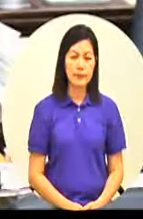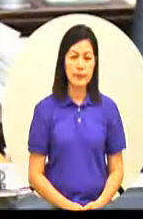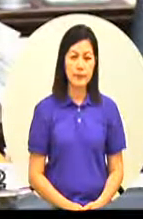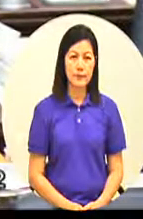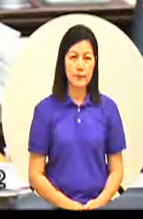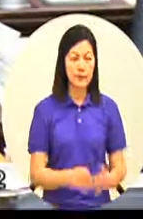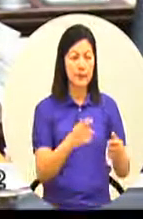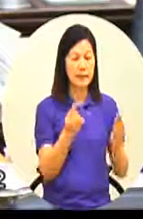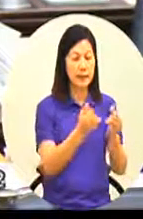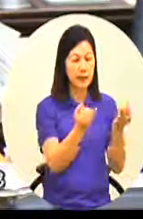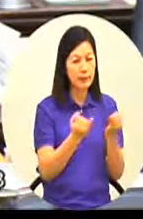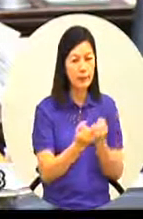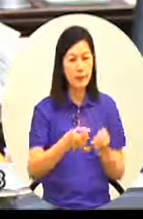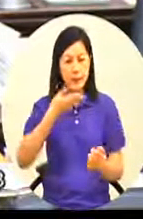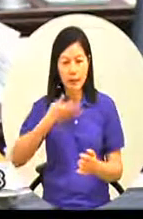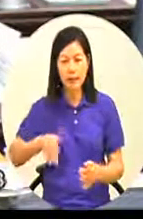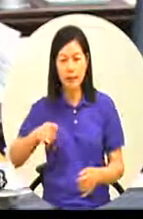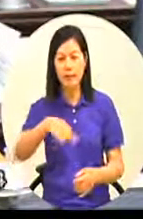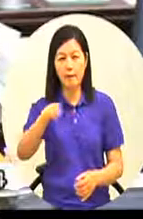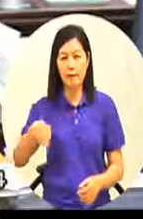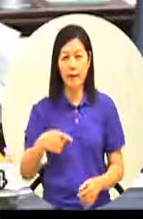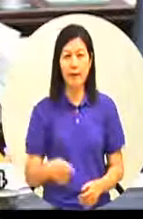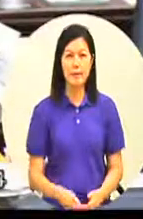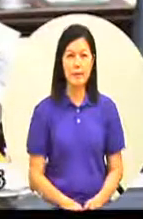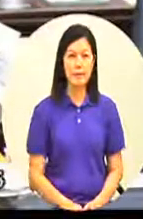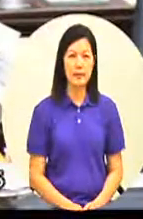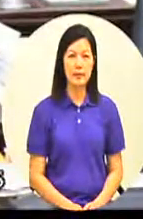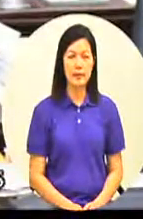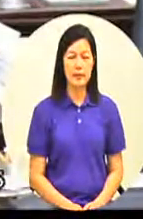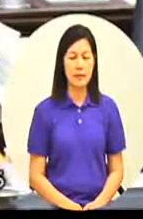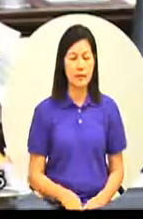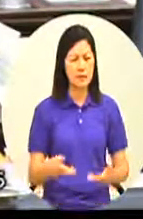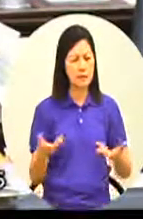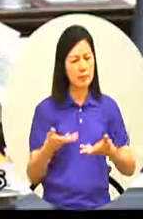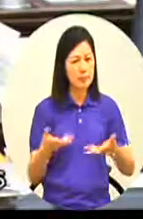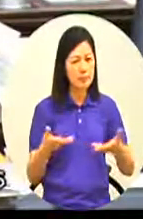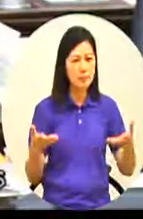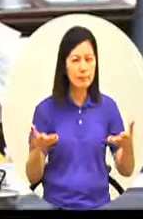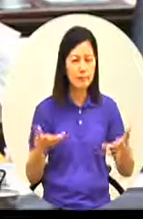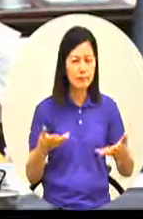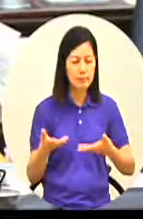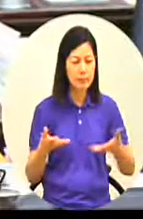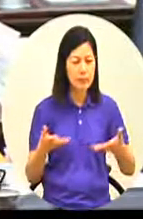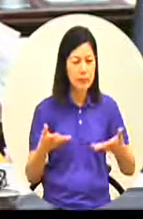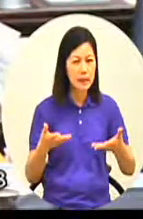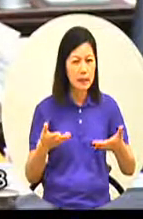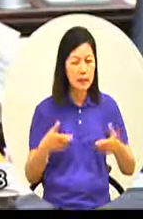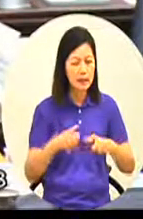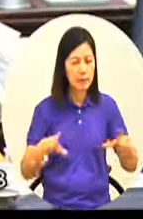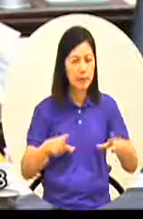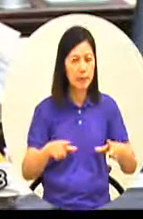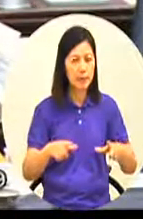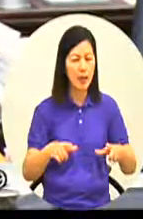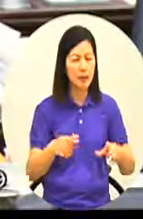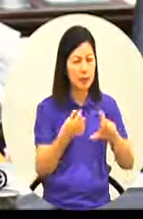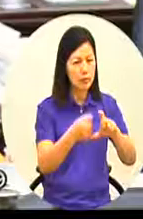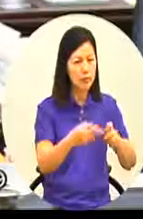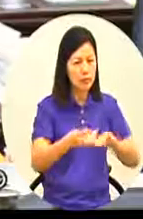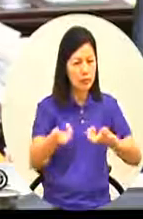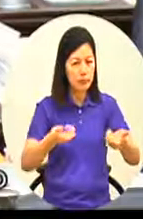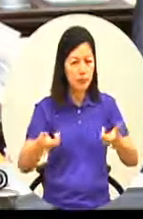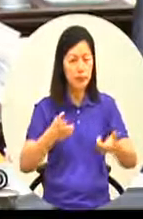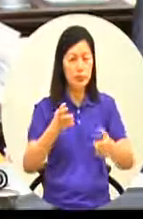妇女啦、老年的议题，那看起来是一个蛮大的议题，所以我看到研考会他是用我们是用分区来做，那分区来做一